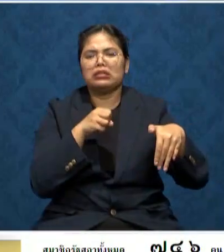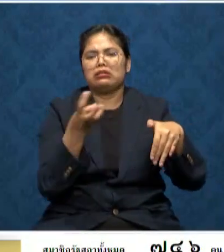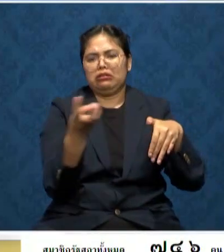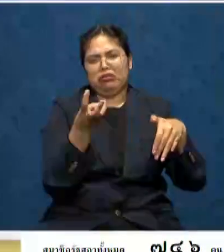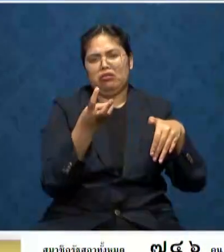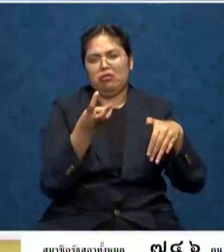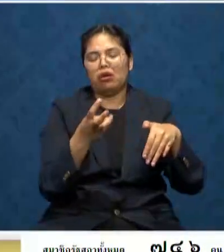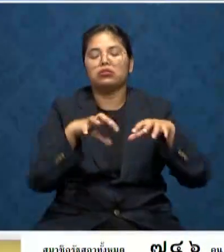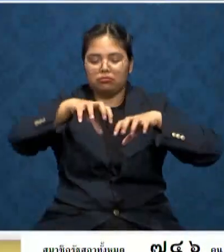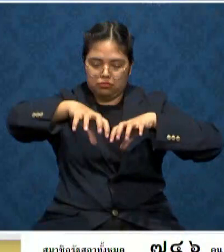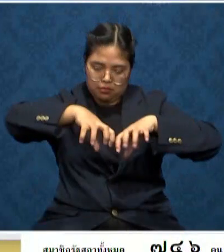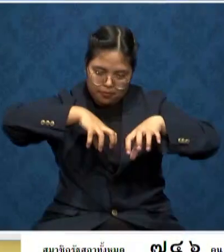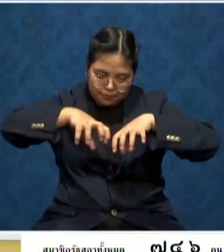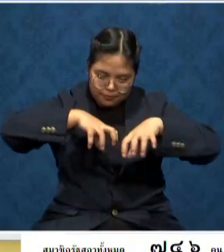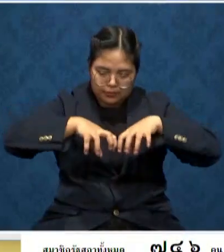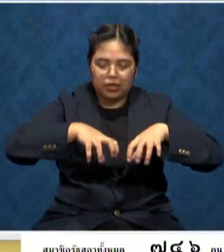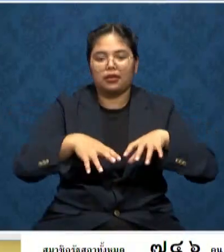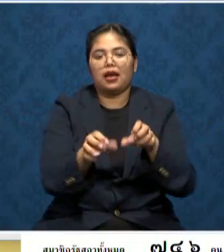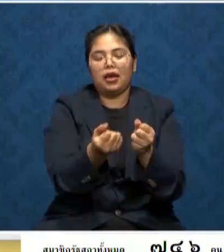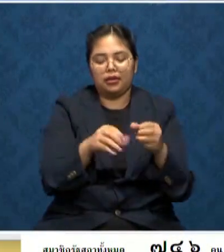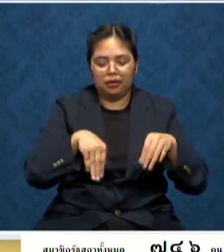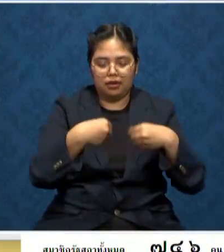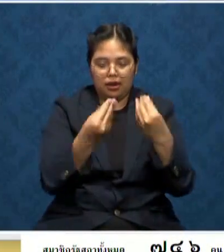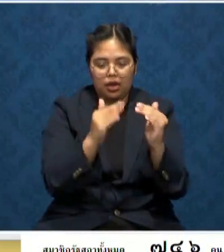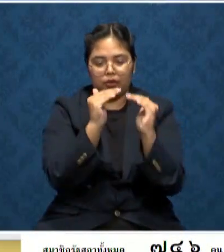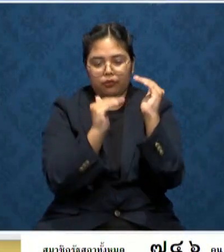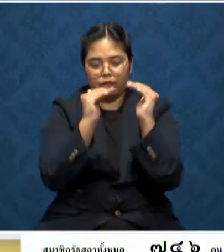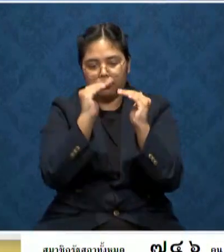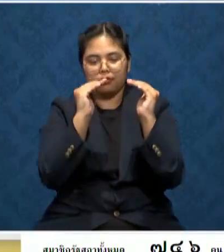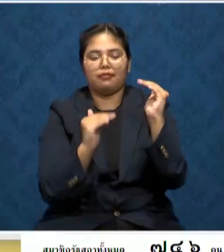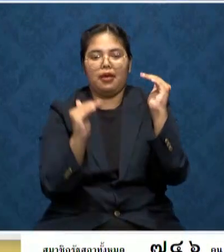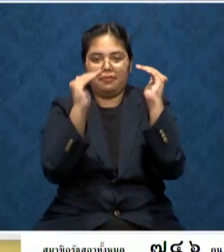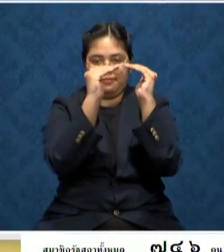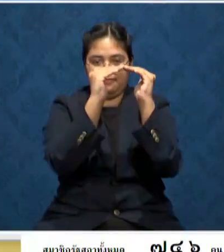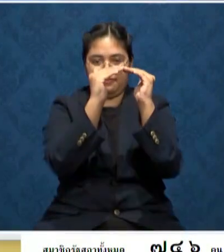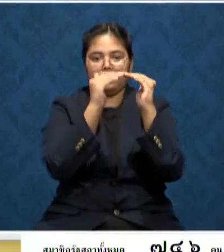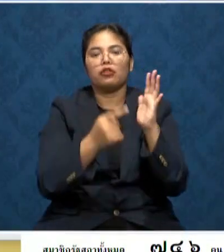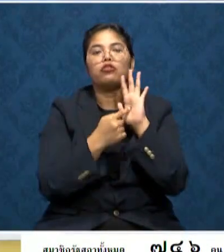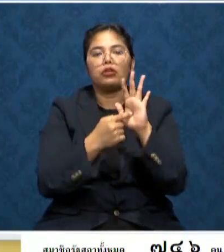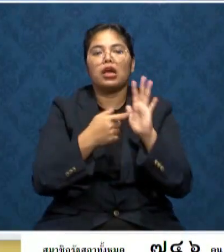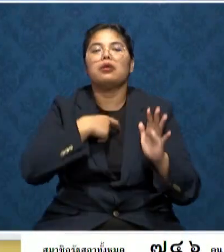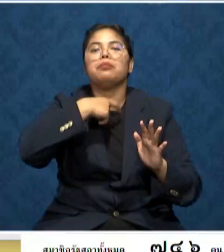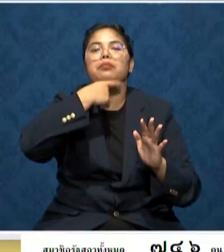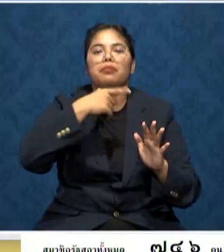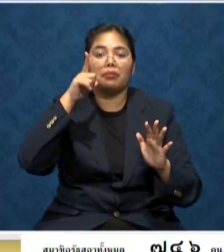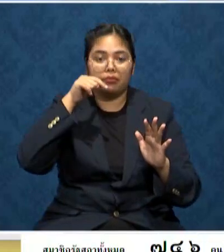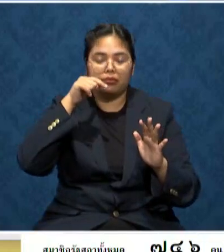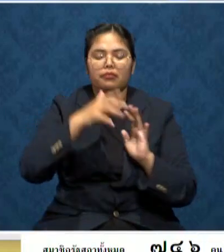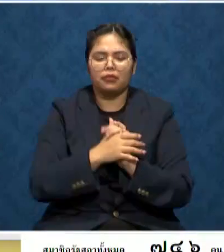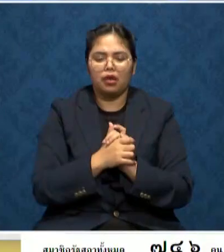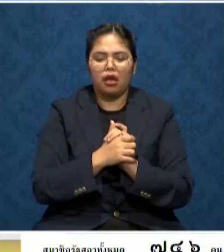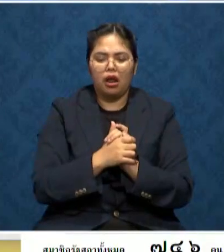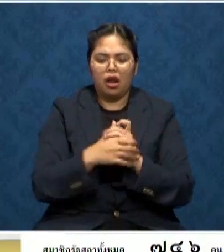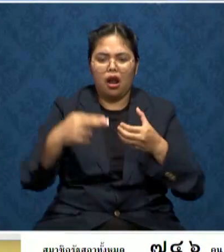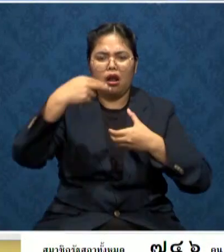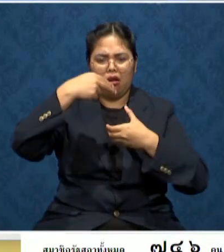ารเพื่รดความเรมล้ำเชิงคลงสร้างผมขออย่าบกตอยากนิดเดยวคนแ่หองสอนควรได้ใช้น้ำมันราคาเดีย